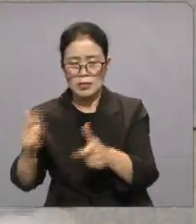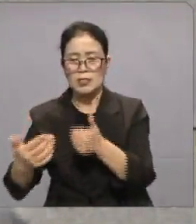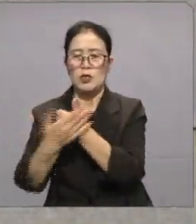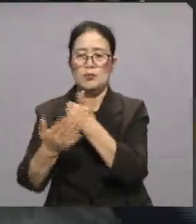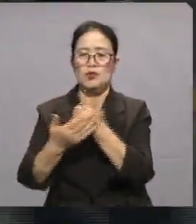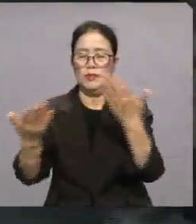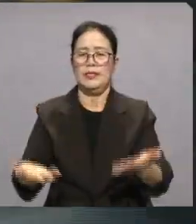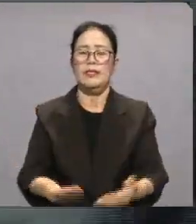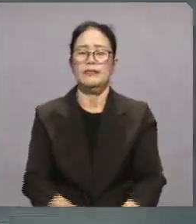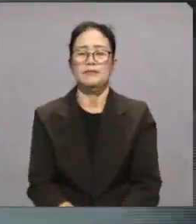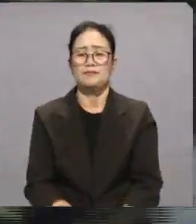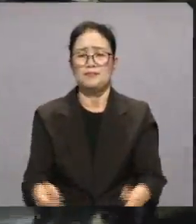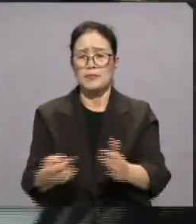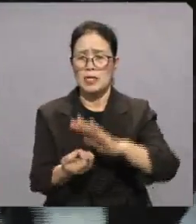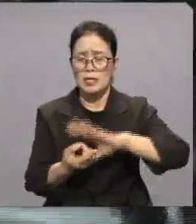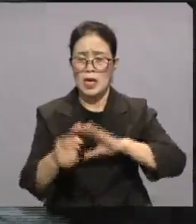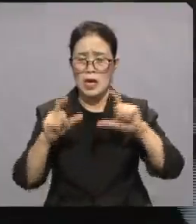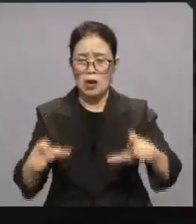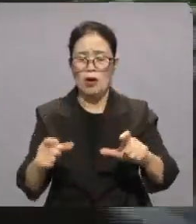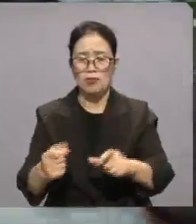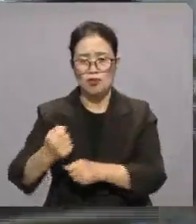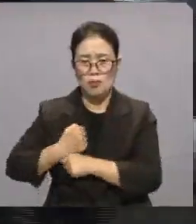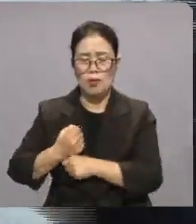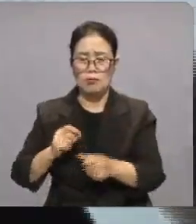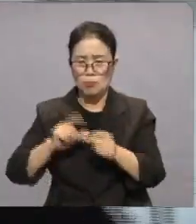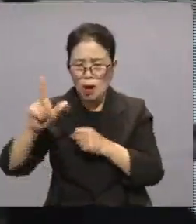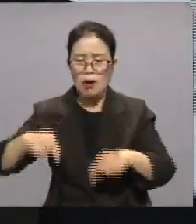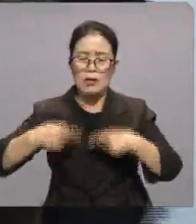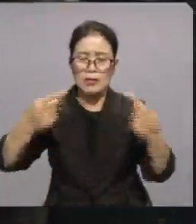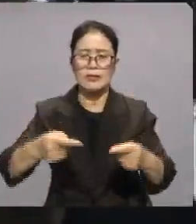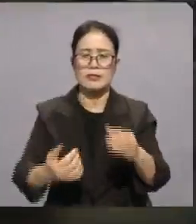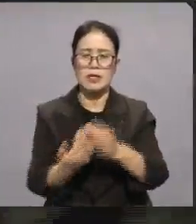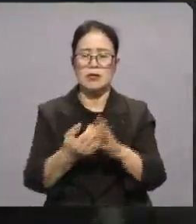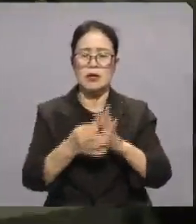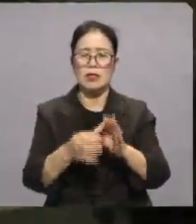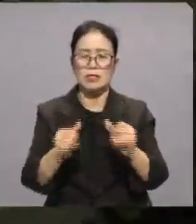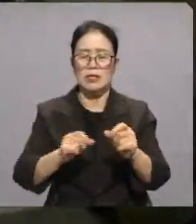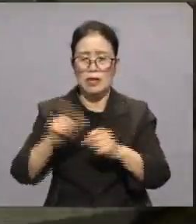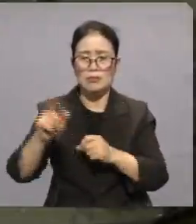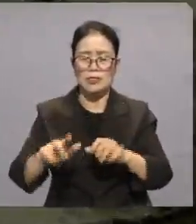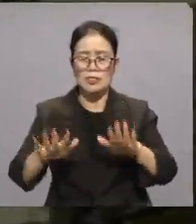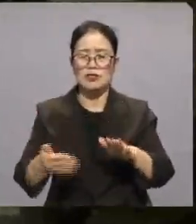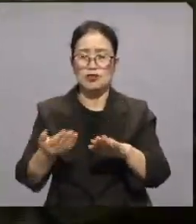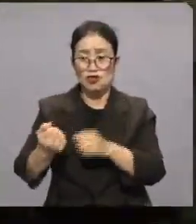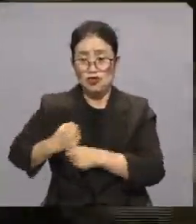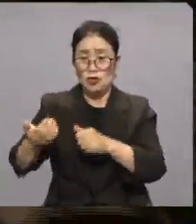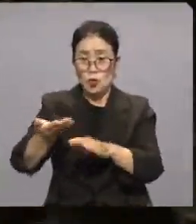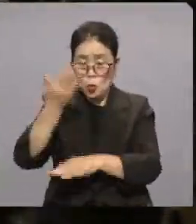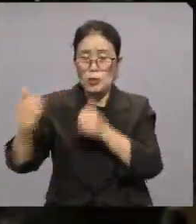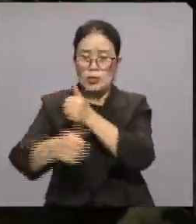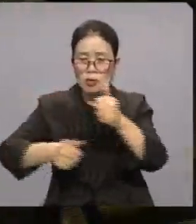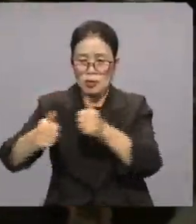했습니다. 비상계엄에 군병력이 다수 투입된 점과 사건 관계자 상당수가 현직 고위 군인인 점을 고려한